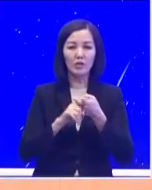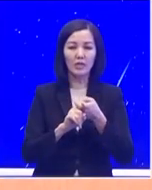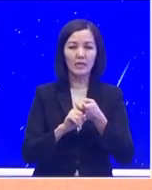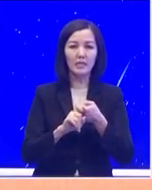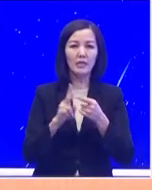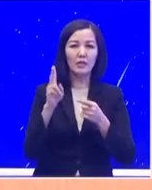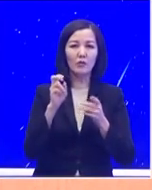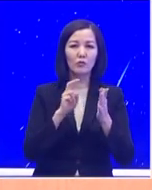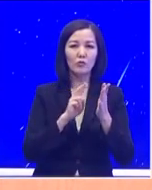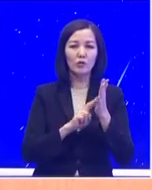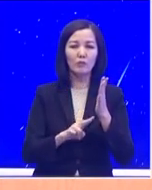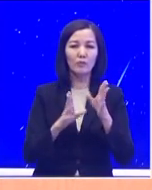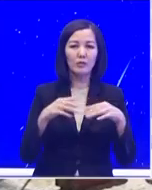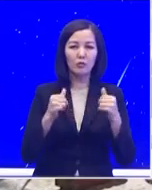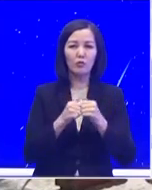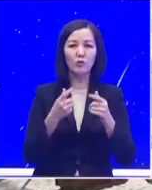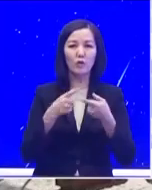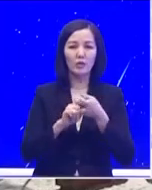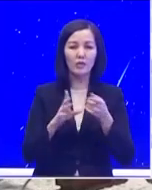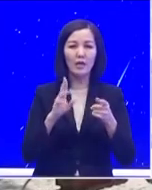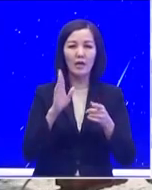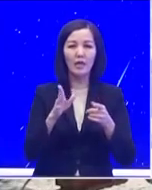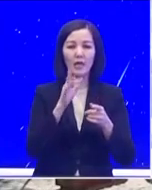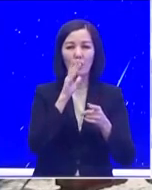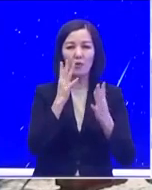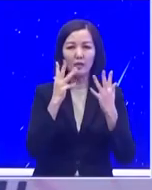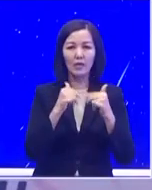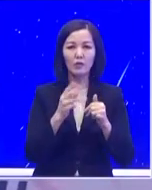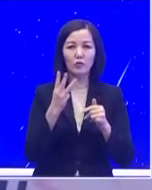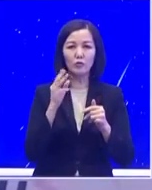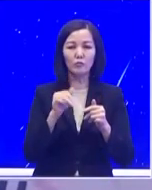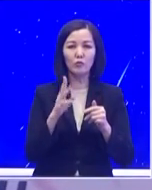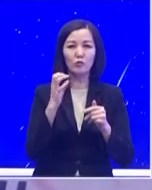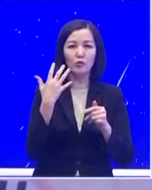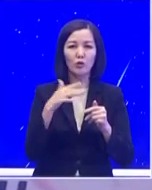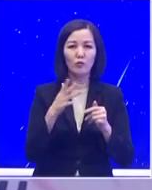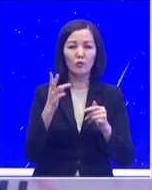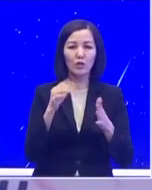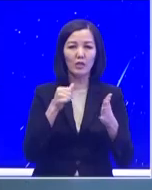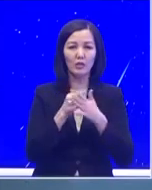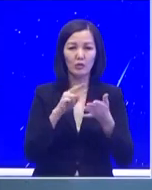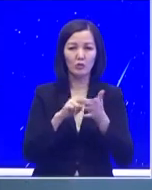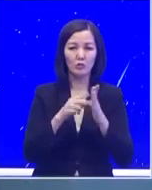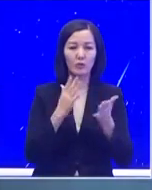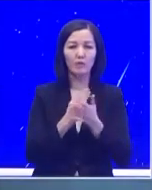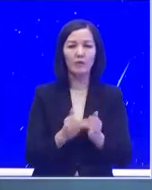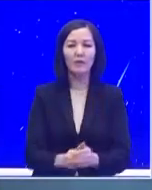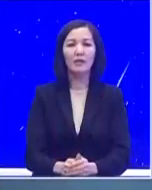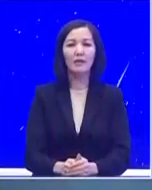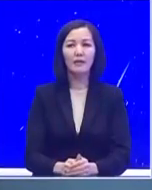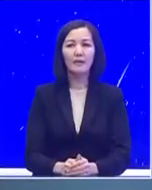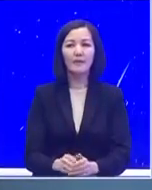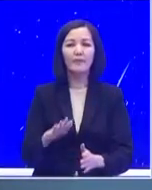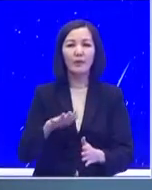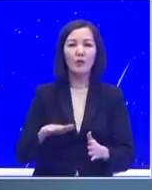267 абонент табиғи газ жүйесіне қосылды. Алдағы уақытта оның санын 3354-ке жеткізу жоспарда. Сондай-ақ,